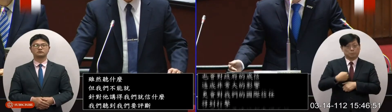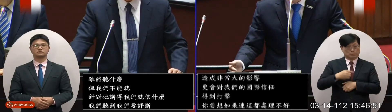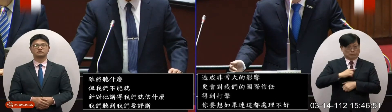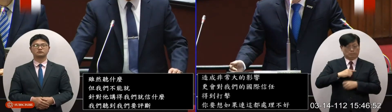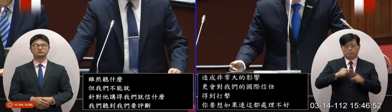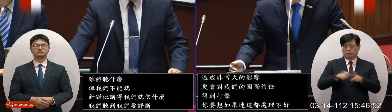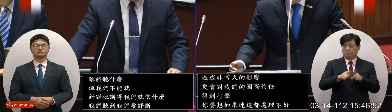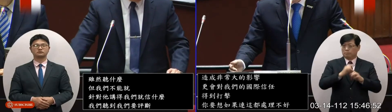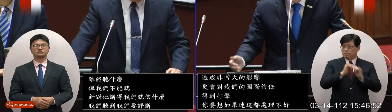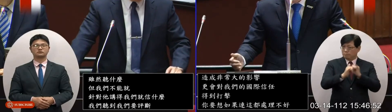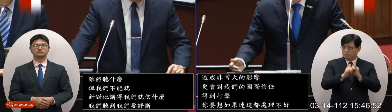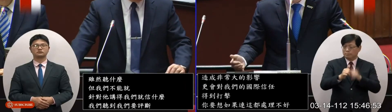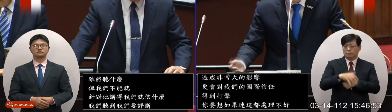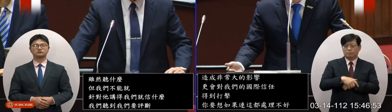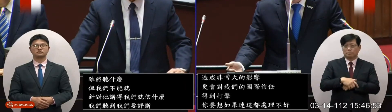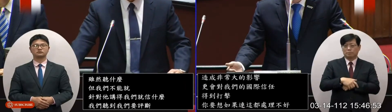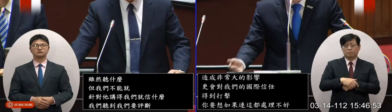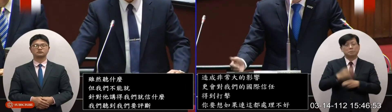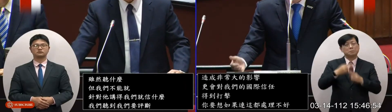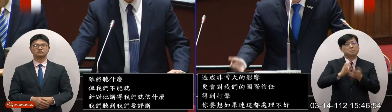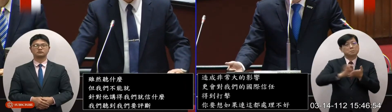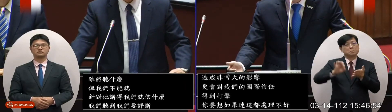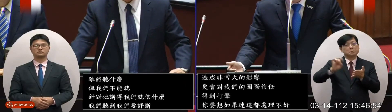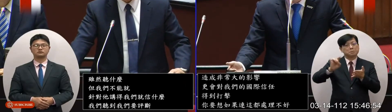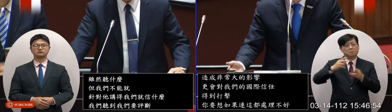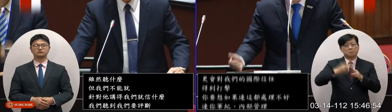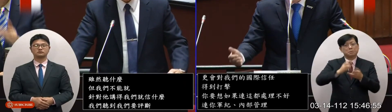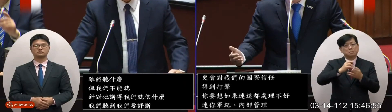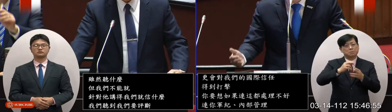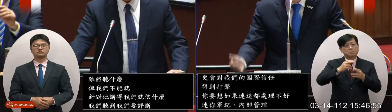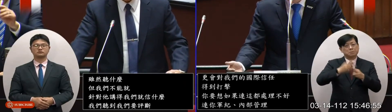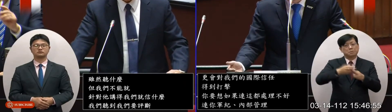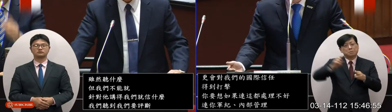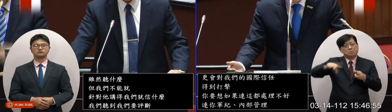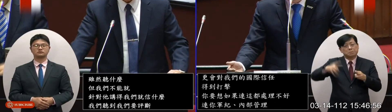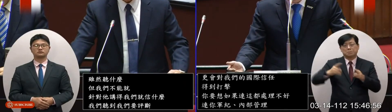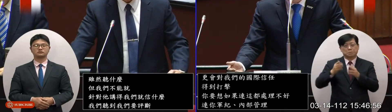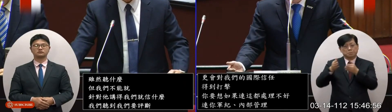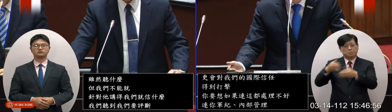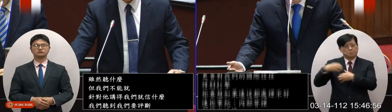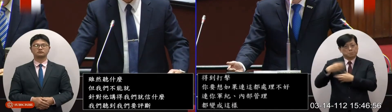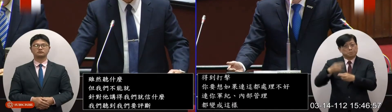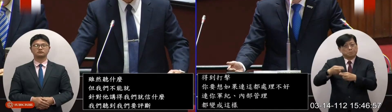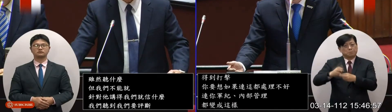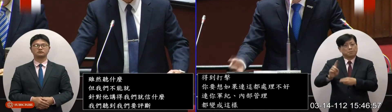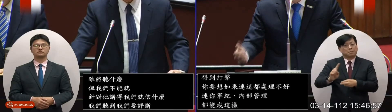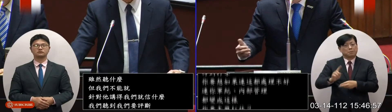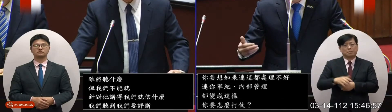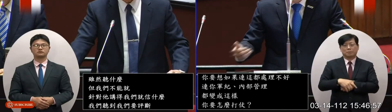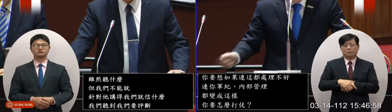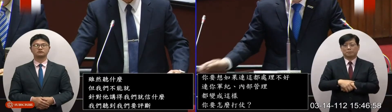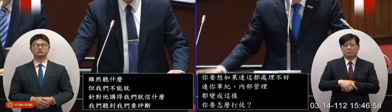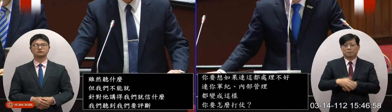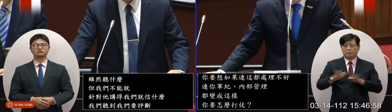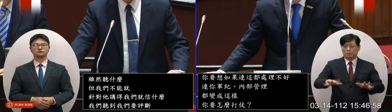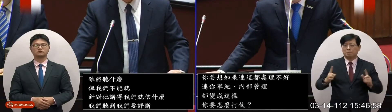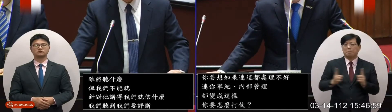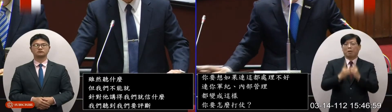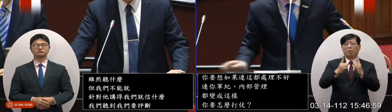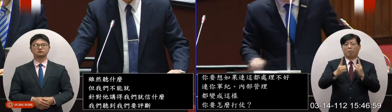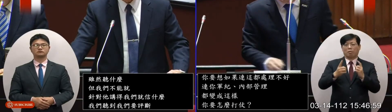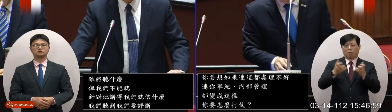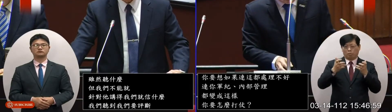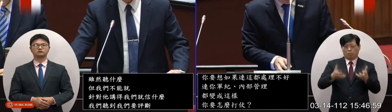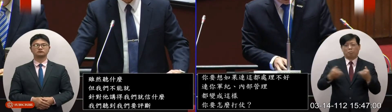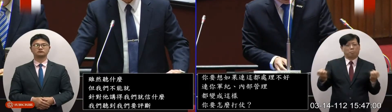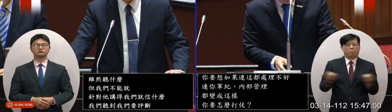我们的人民信心在哪里？对政府的信心在哪里？对国军的信心在哪里？然后发生这些重大的